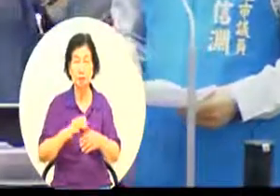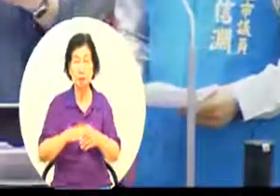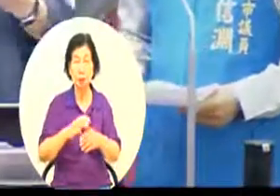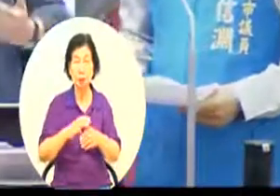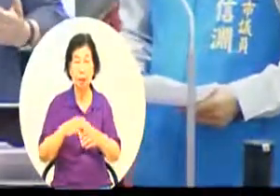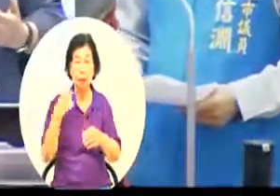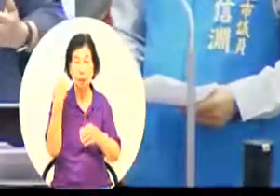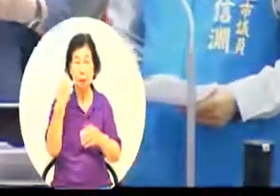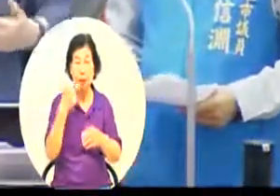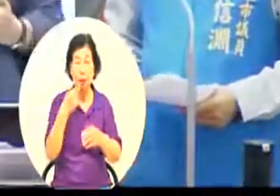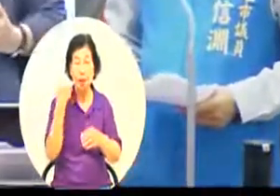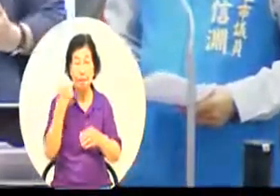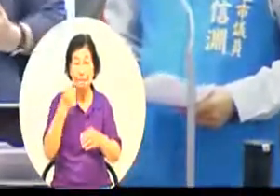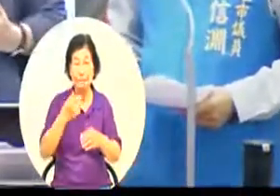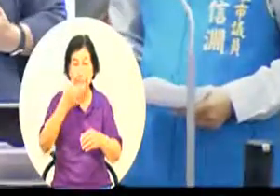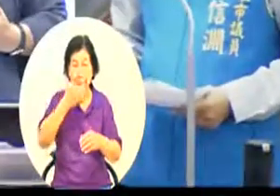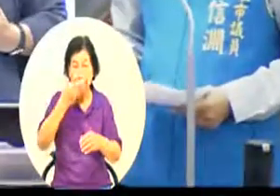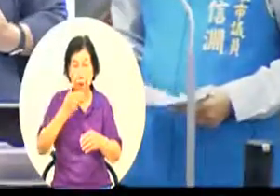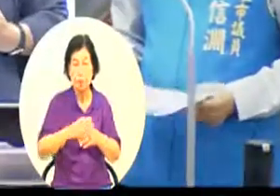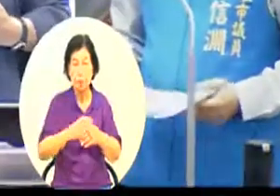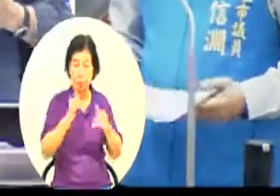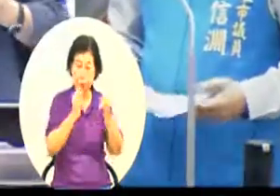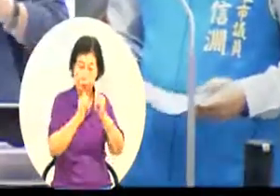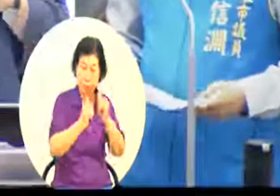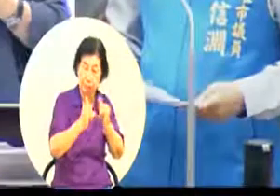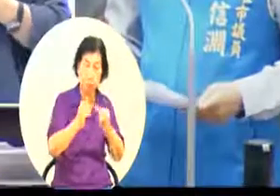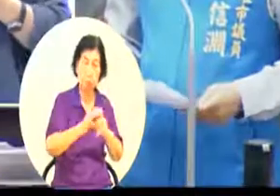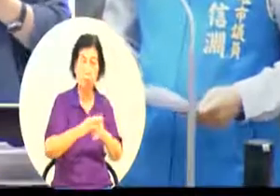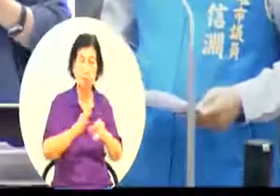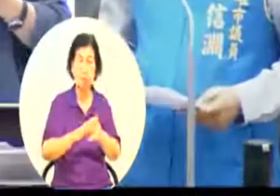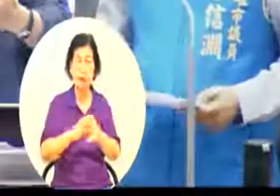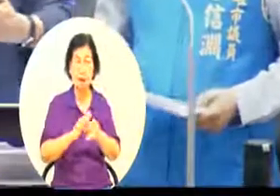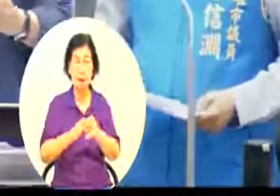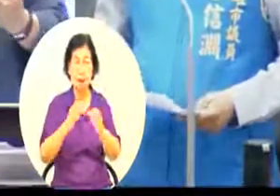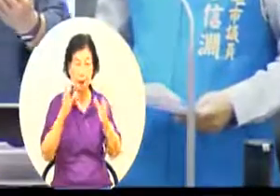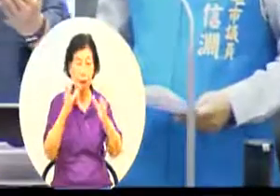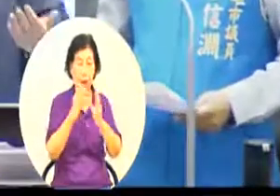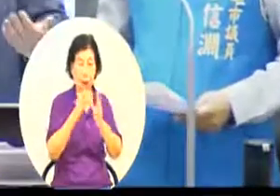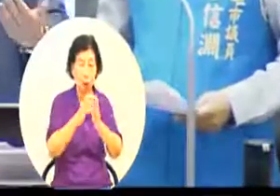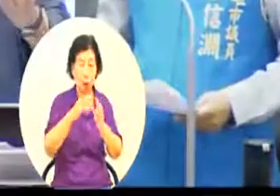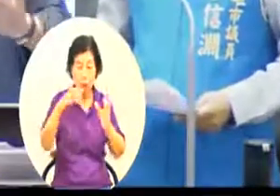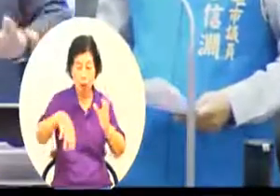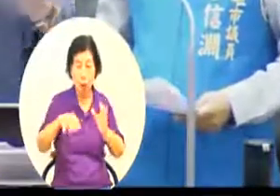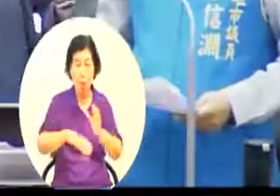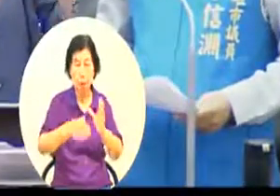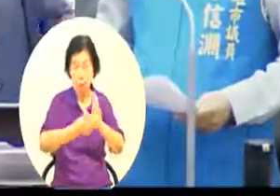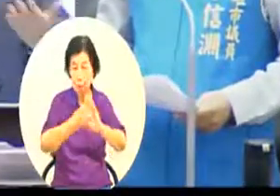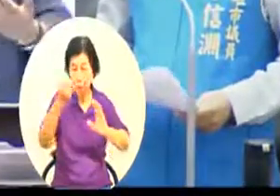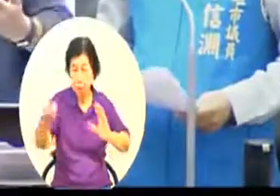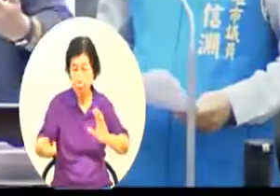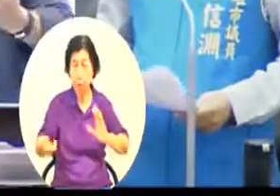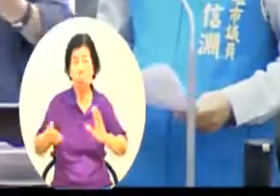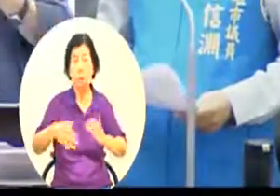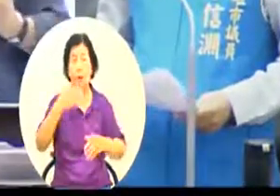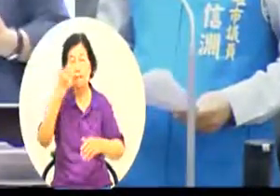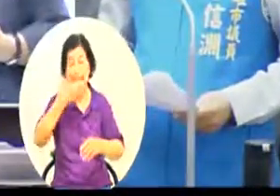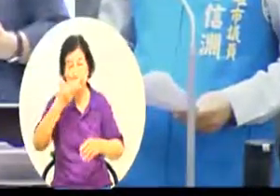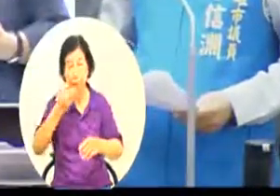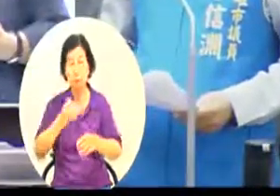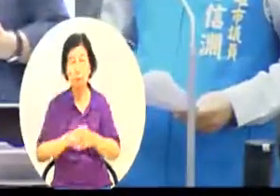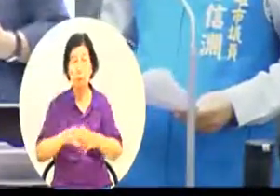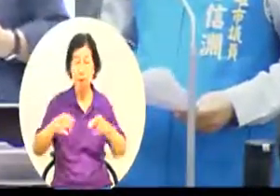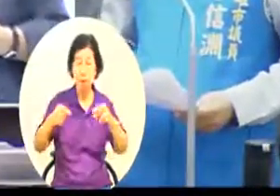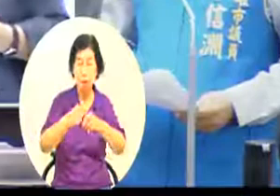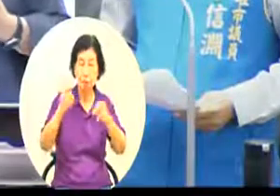回平湖，但是他是住在高雄，但是他这样，他过年过节回去平湖金门是有